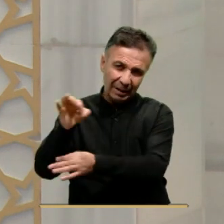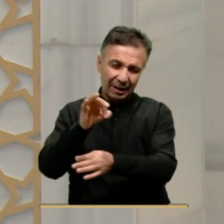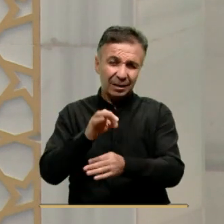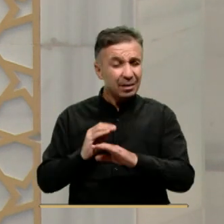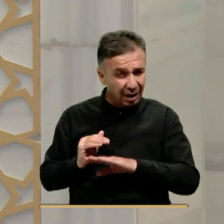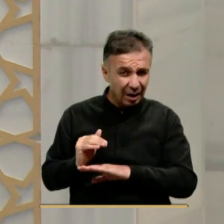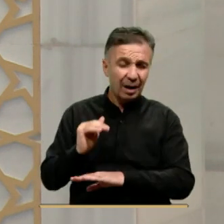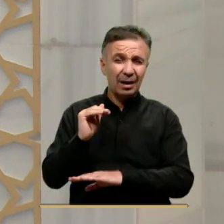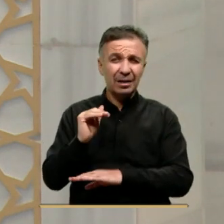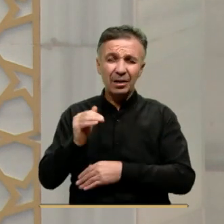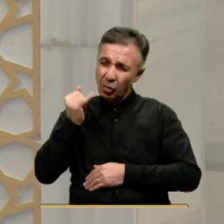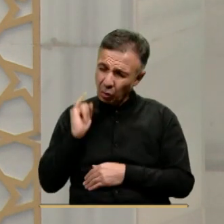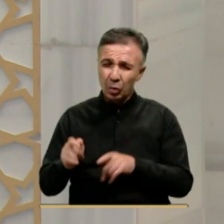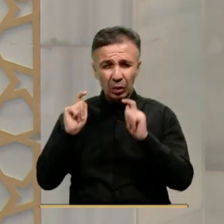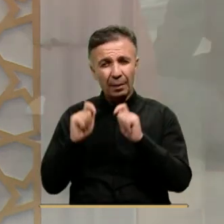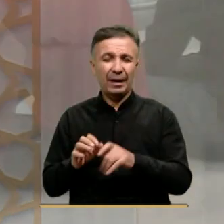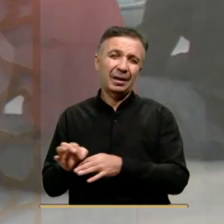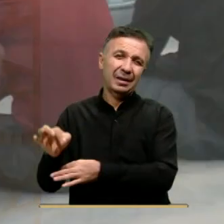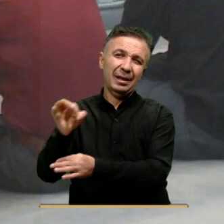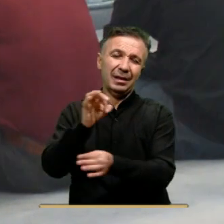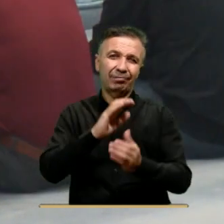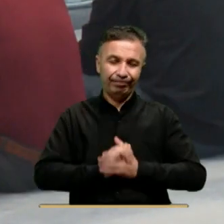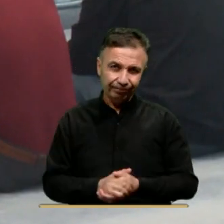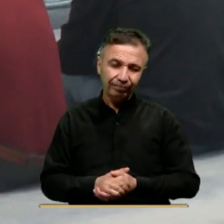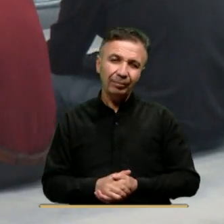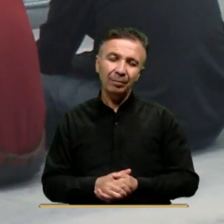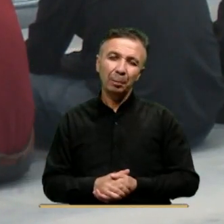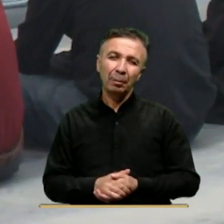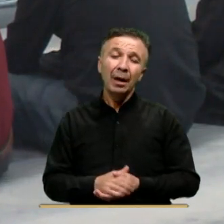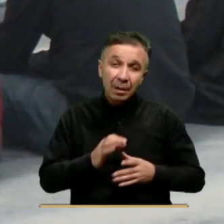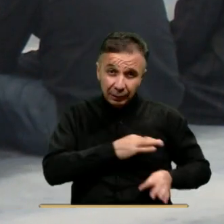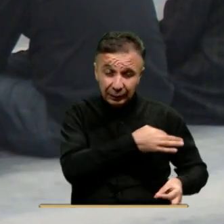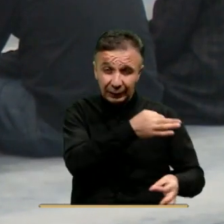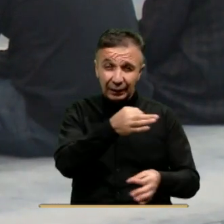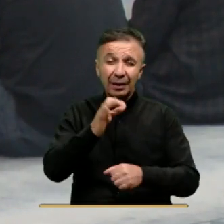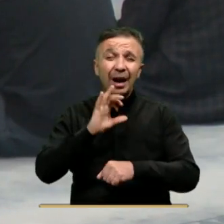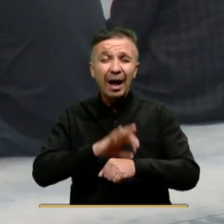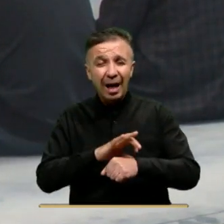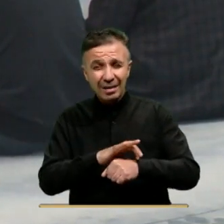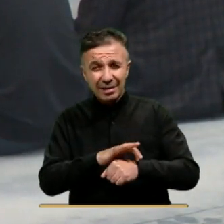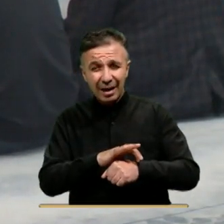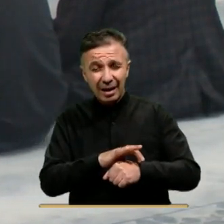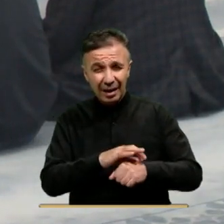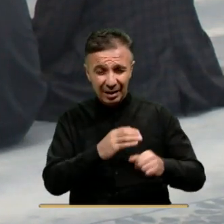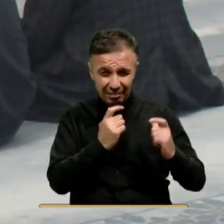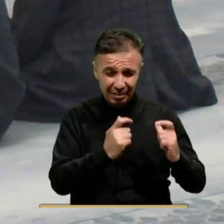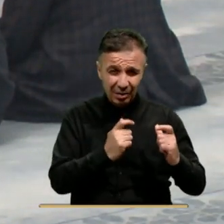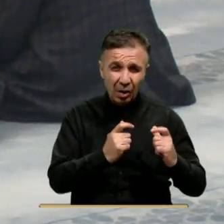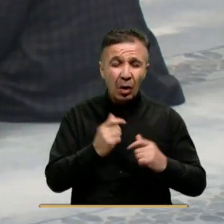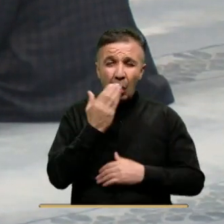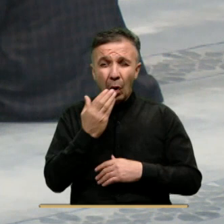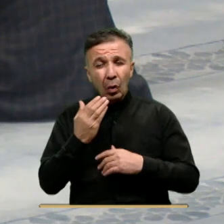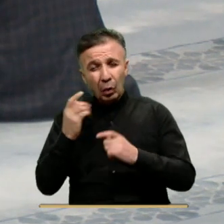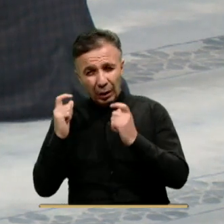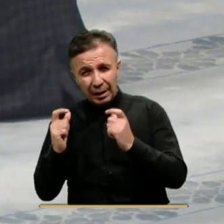hayatını çamurlaşır insanlardır insanların hastanelerini okullarını evlerini